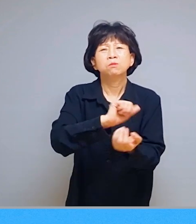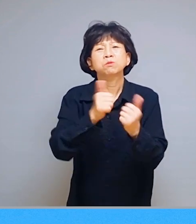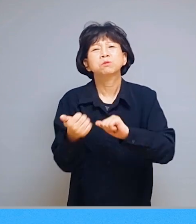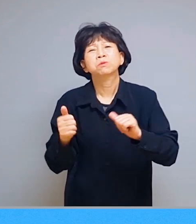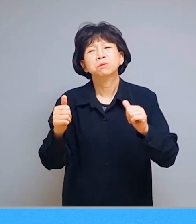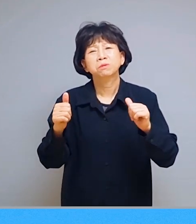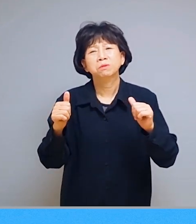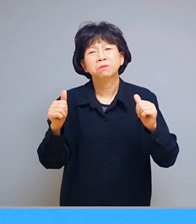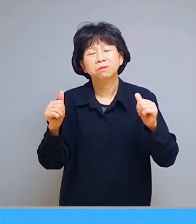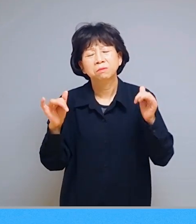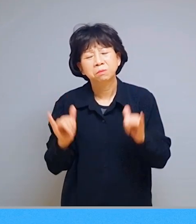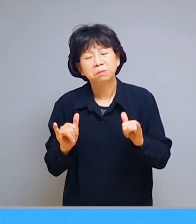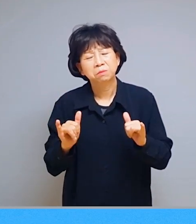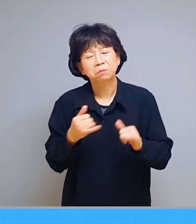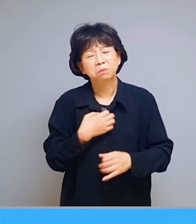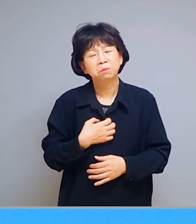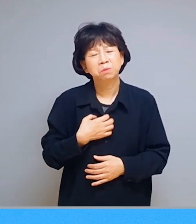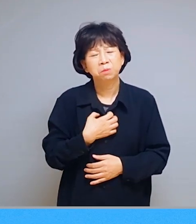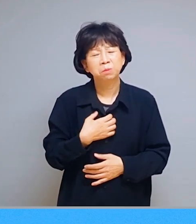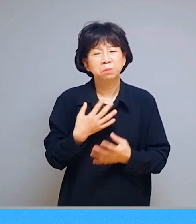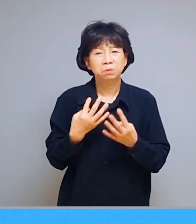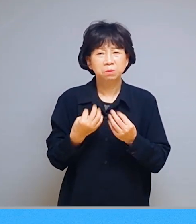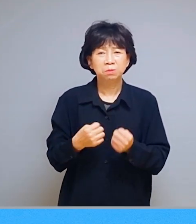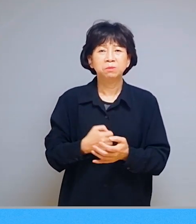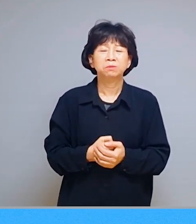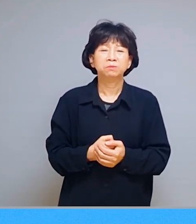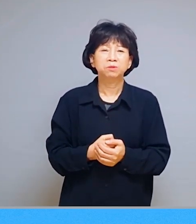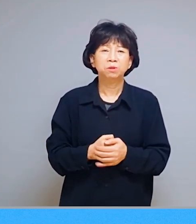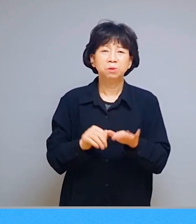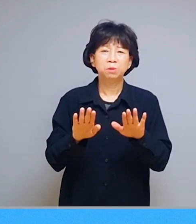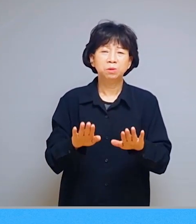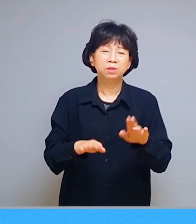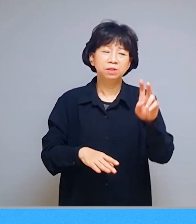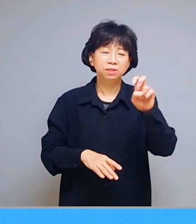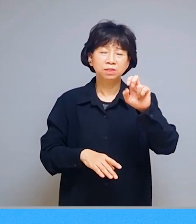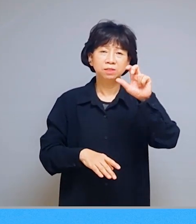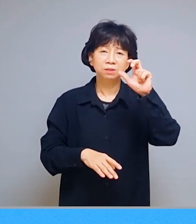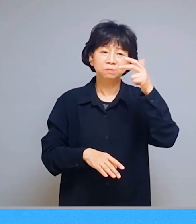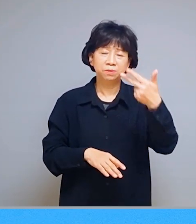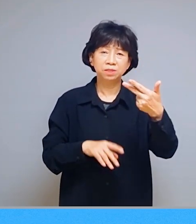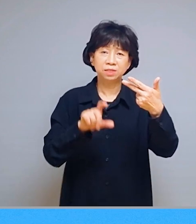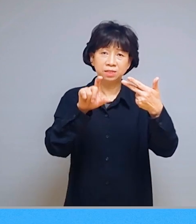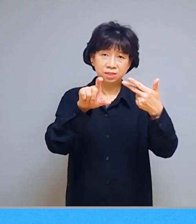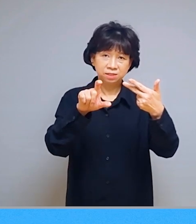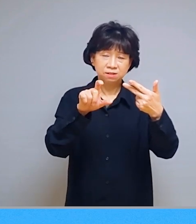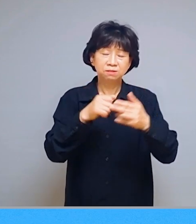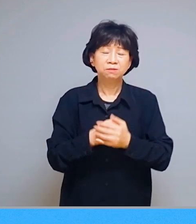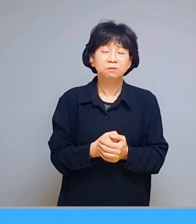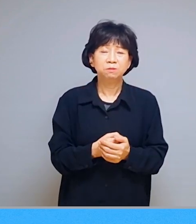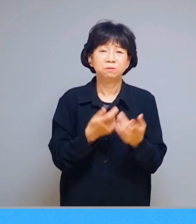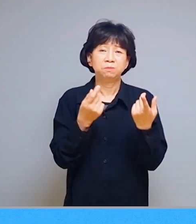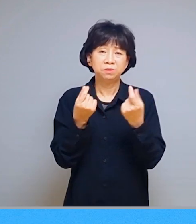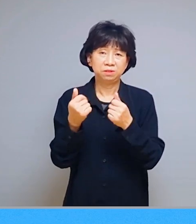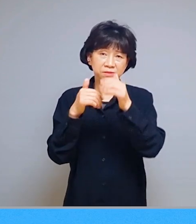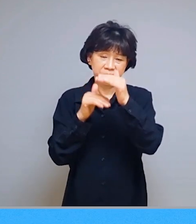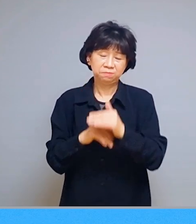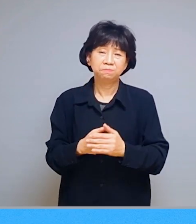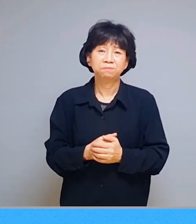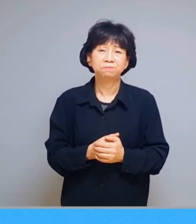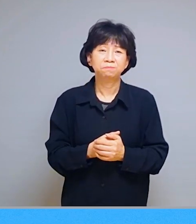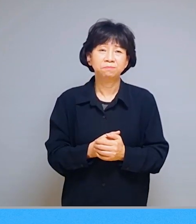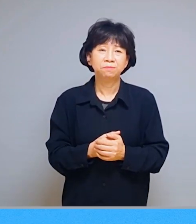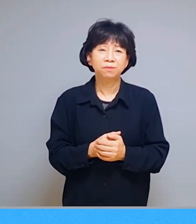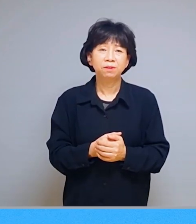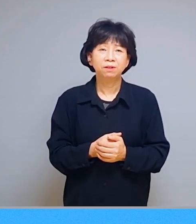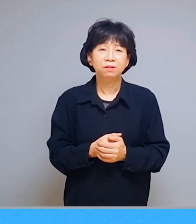오늘 27장의 말씀이 바로 그런 내용입니다. 지난주에는 24장부터 27장의